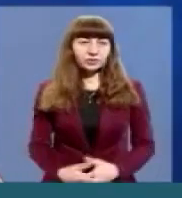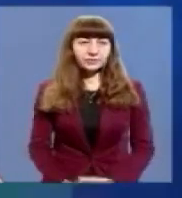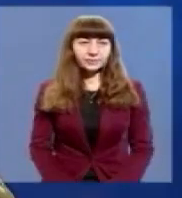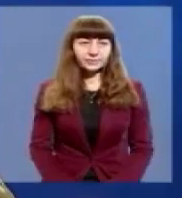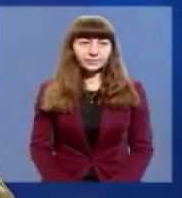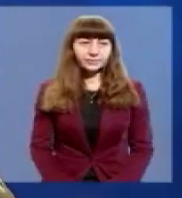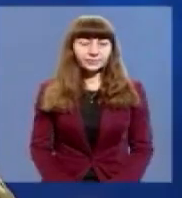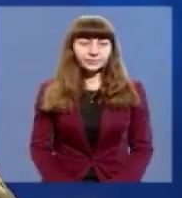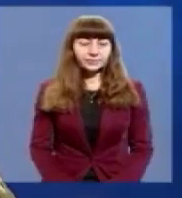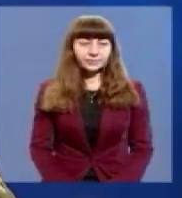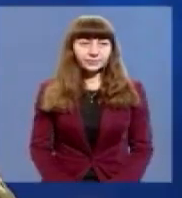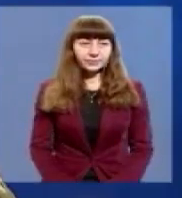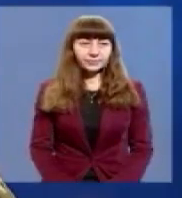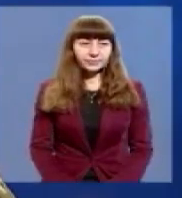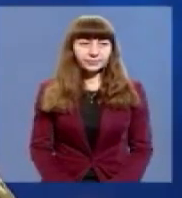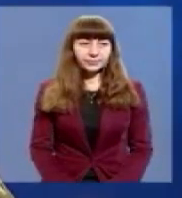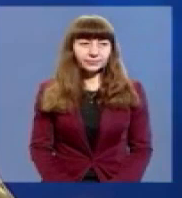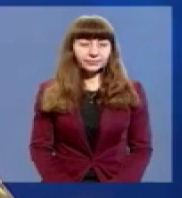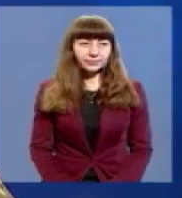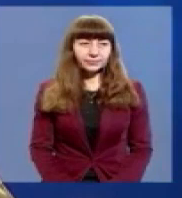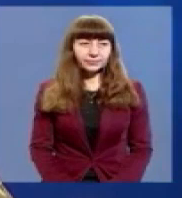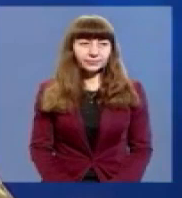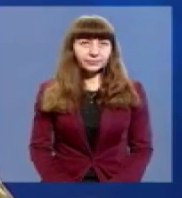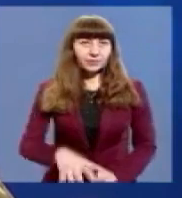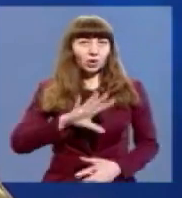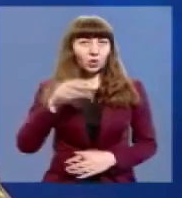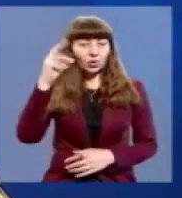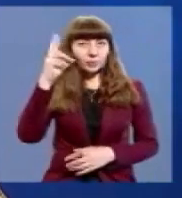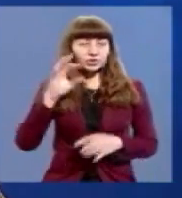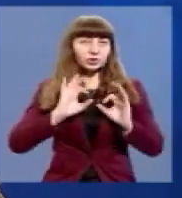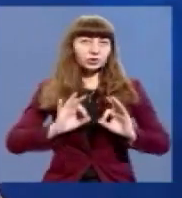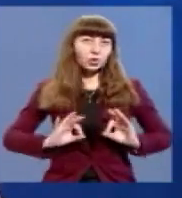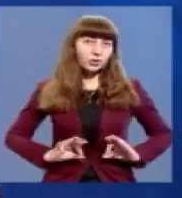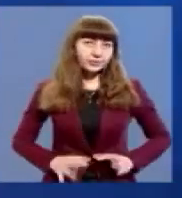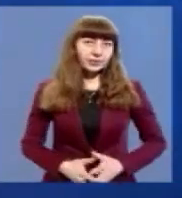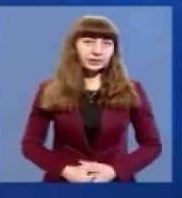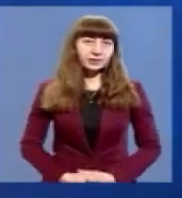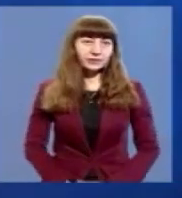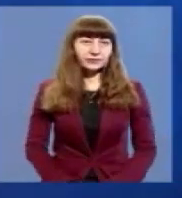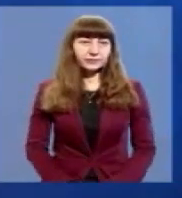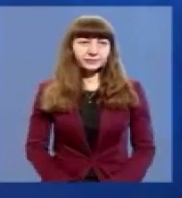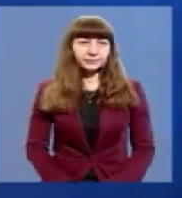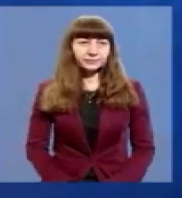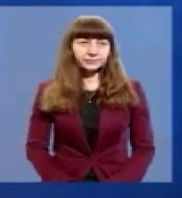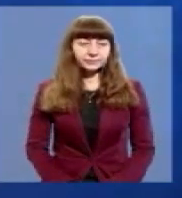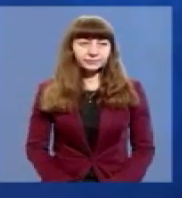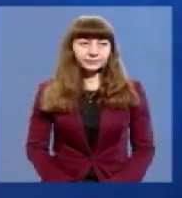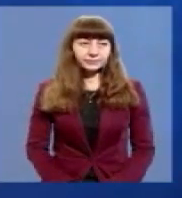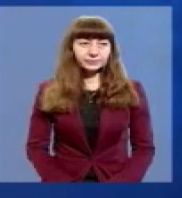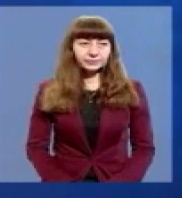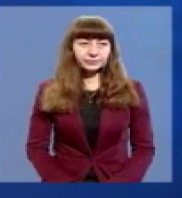61 инспектор және 10 көлік КамАЗ жүргізушісін құрайды. Ай сайын 10 мобильді топ шығып